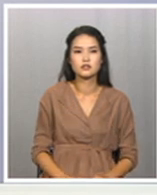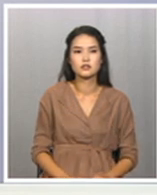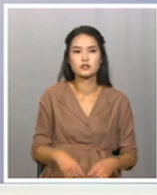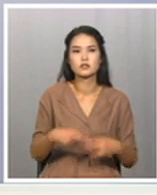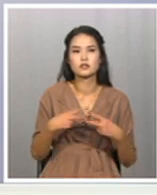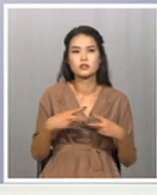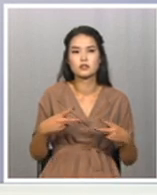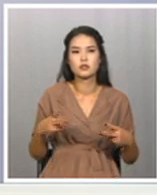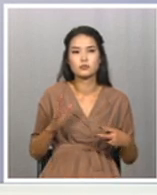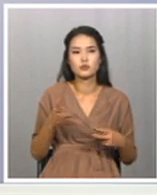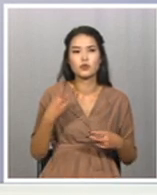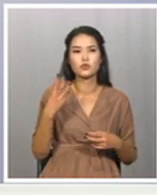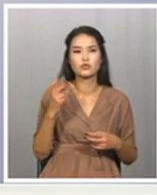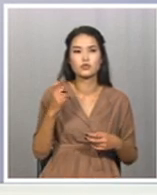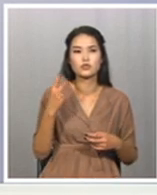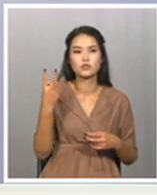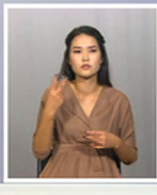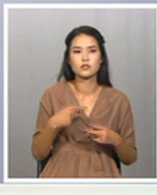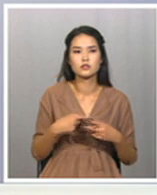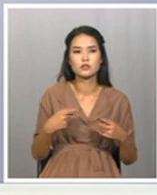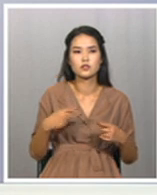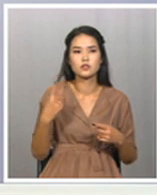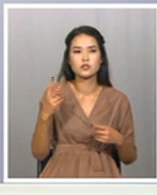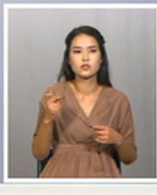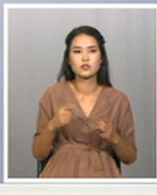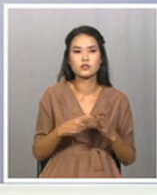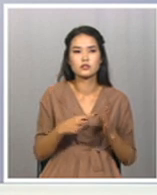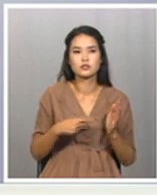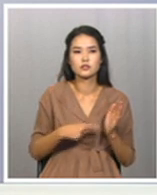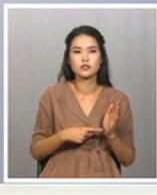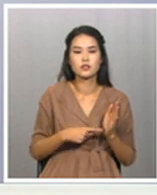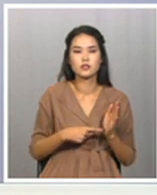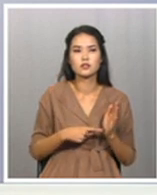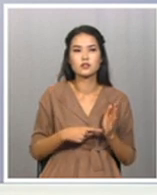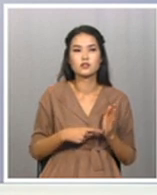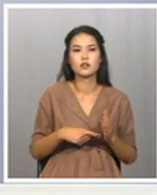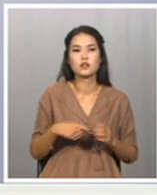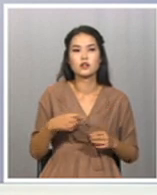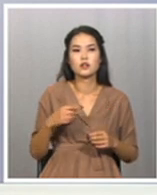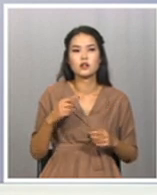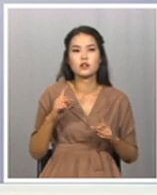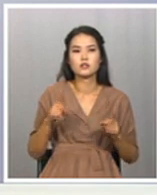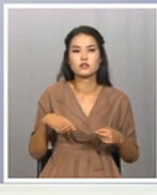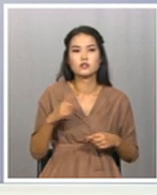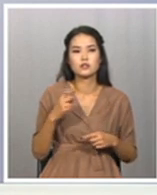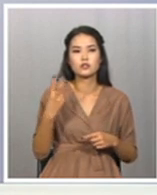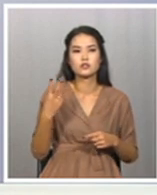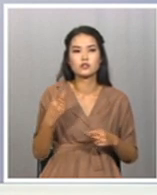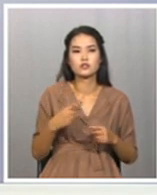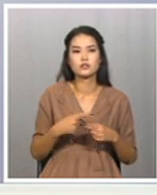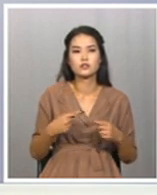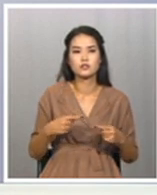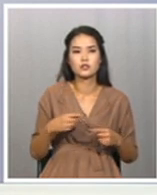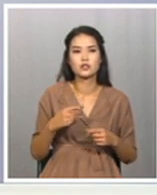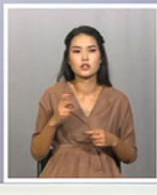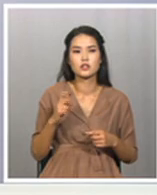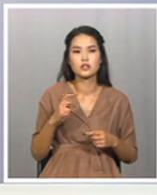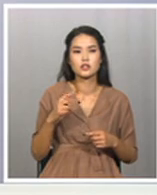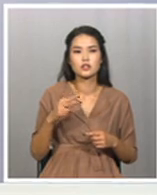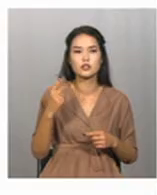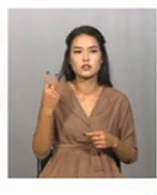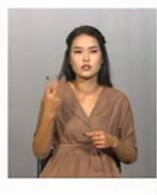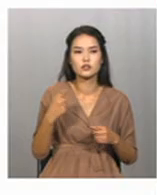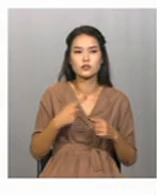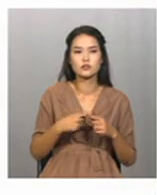Алымының туындысы ол 3х квадрат азайтылған 2х болады. Және бөлімінде х-тің 3 дәрежесі азайтылған х-тің